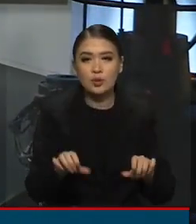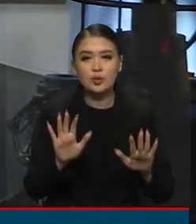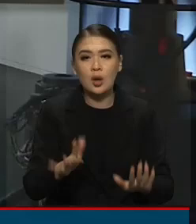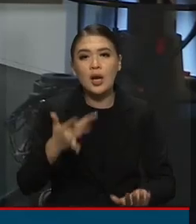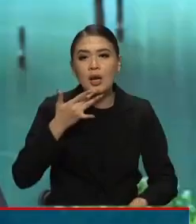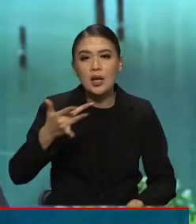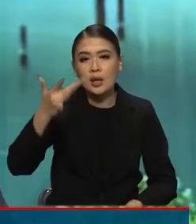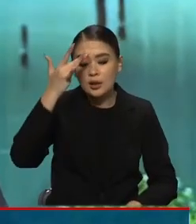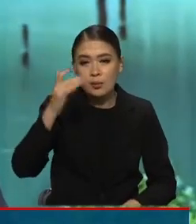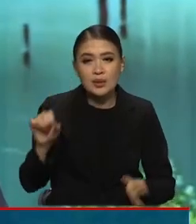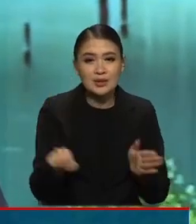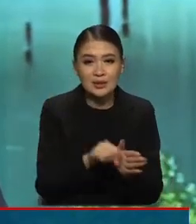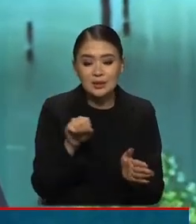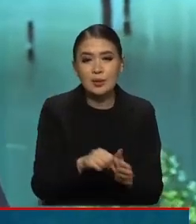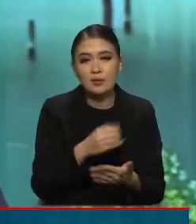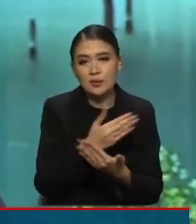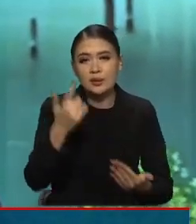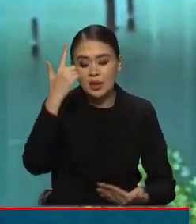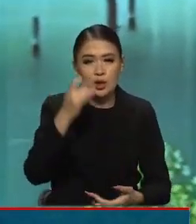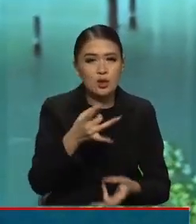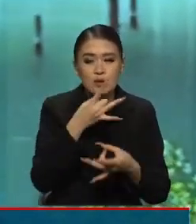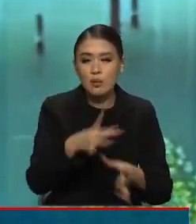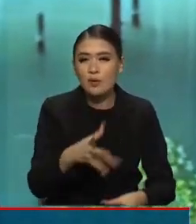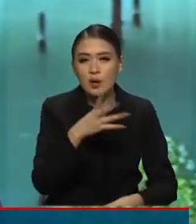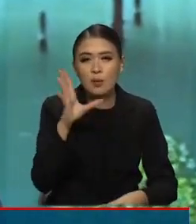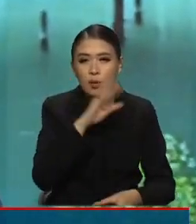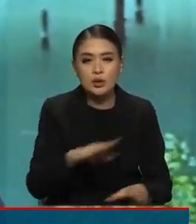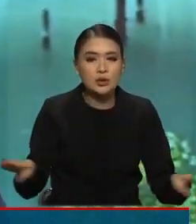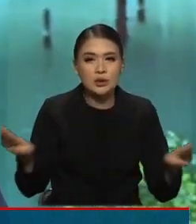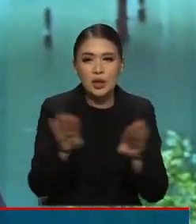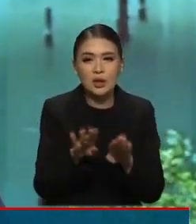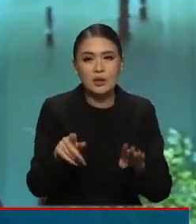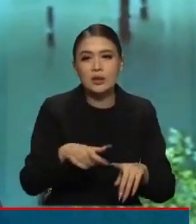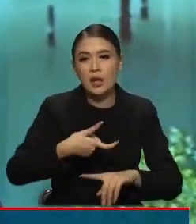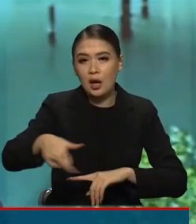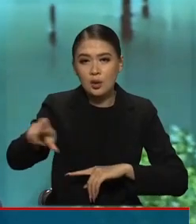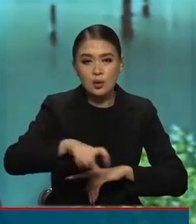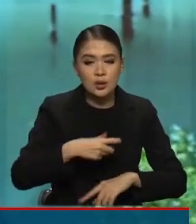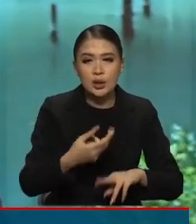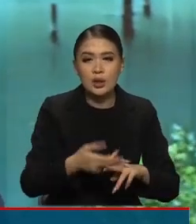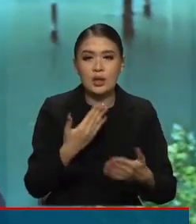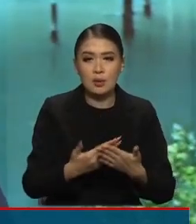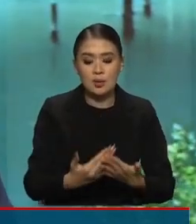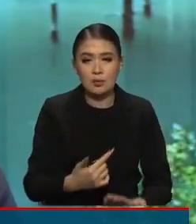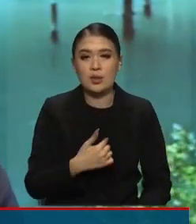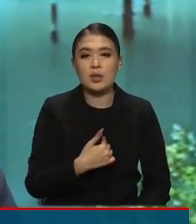летнее время. То есть в зимнее время, вы знаете, в любой момент могут закрыть дороги. То есть я,